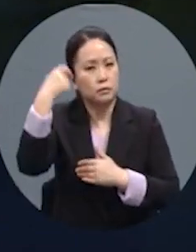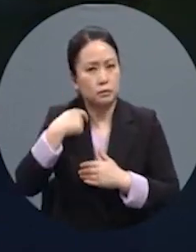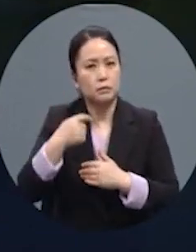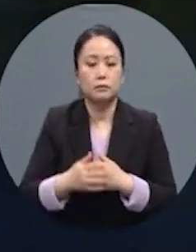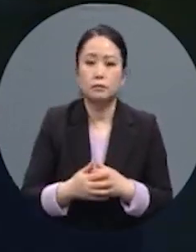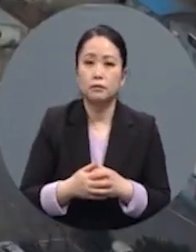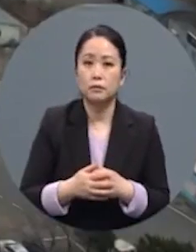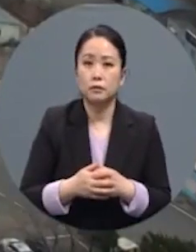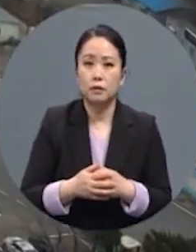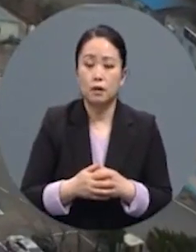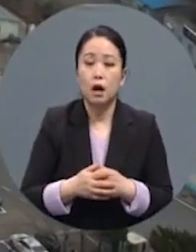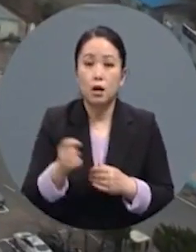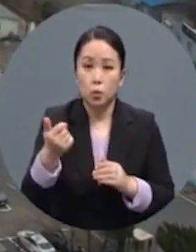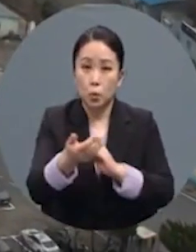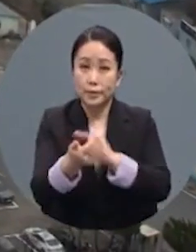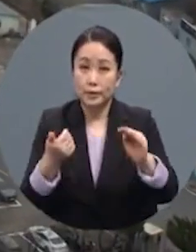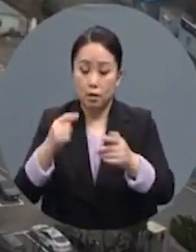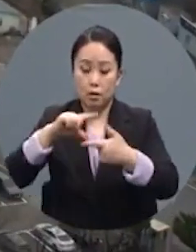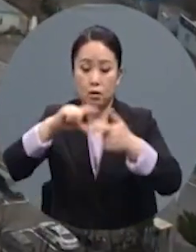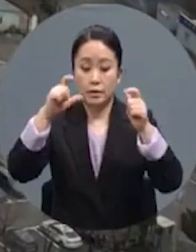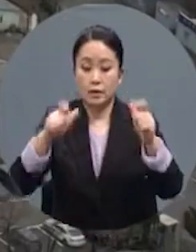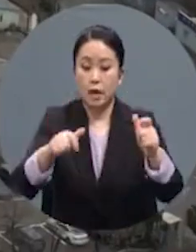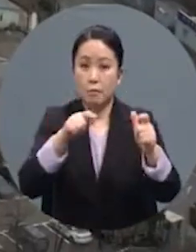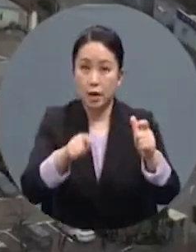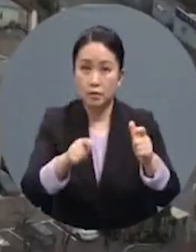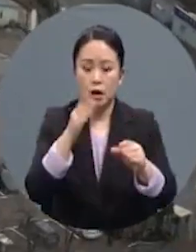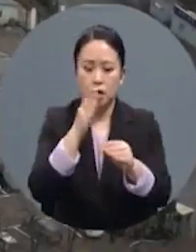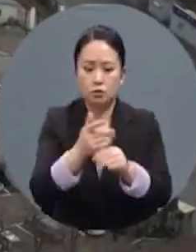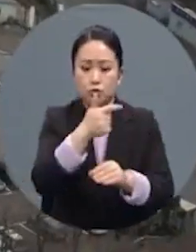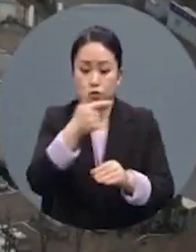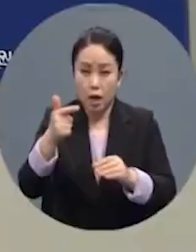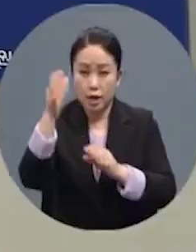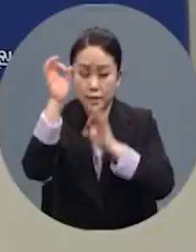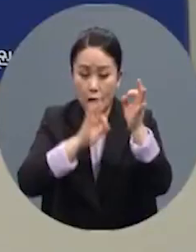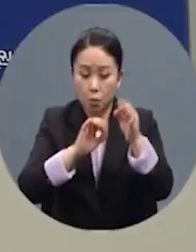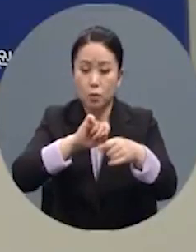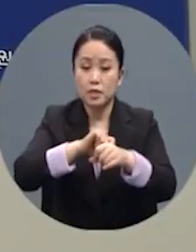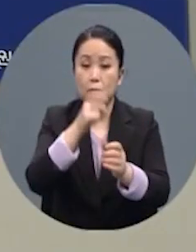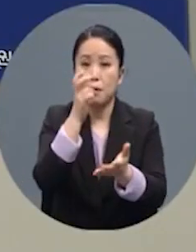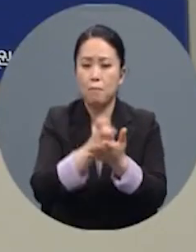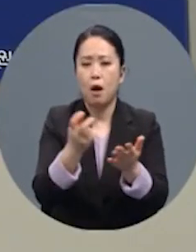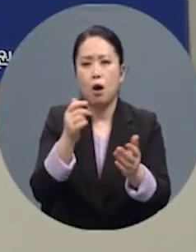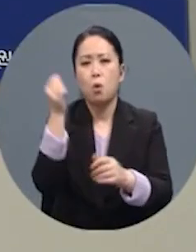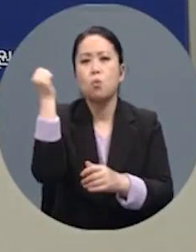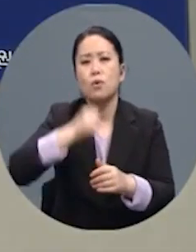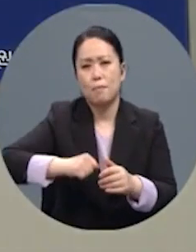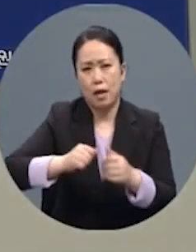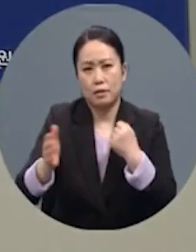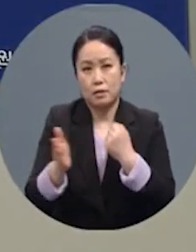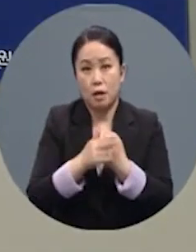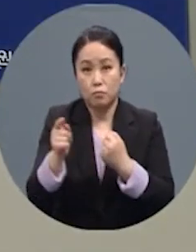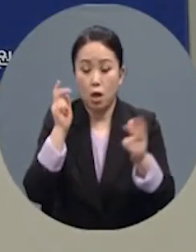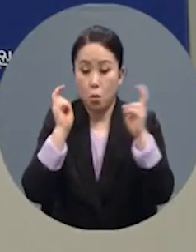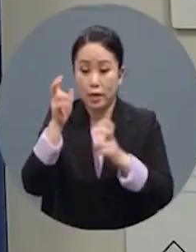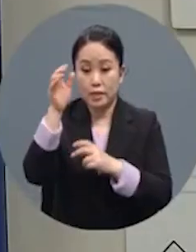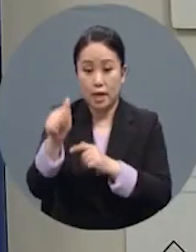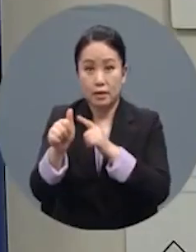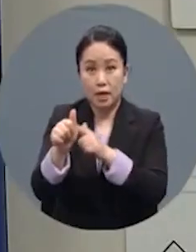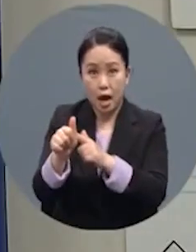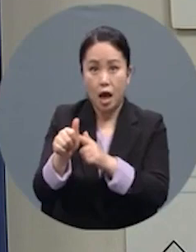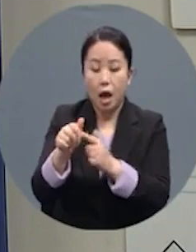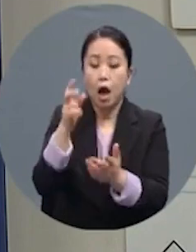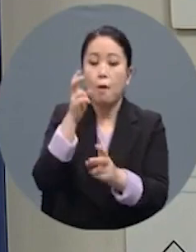것 같아요. 앞서 경남에서는 중대재해처벌법 위반으로 업체 대표가 법 제정 이후 처음으로